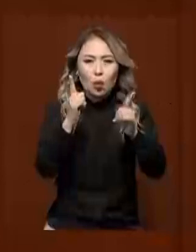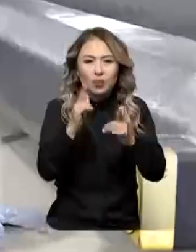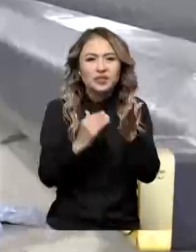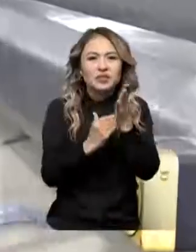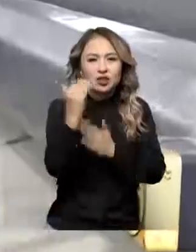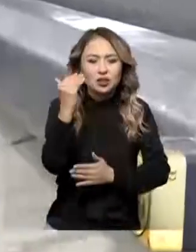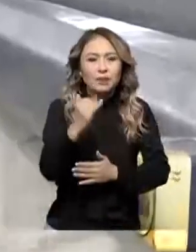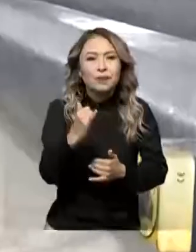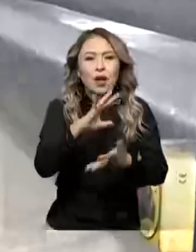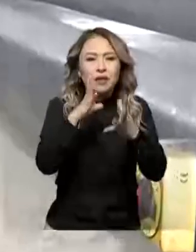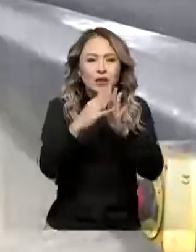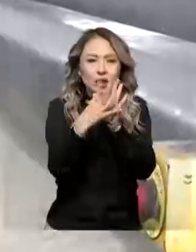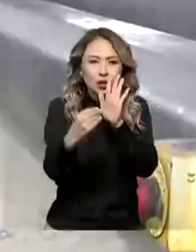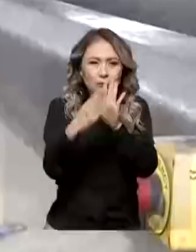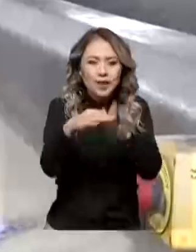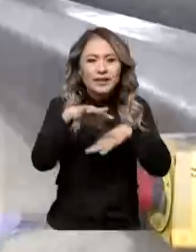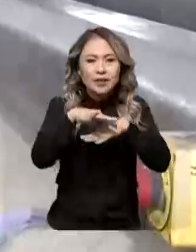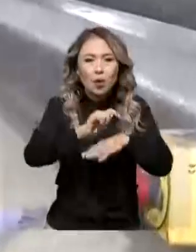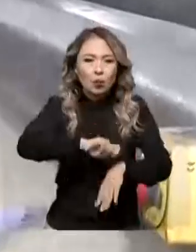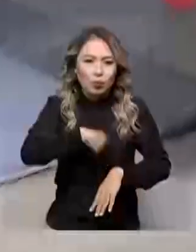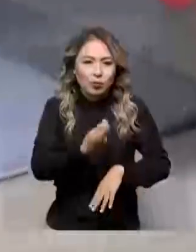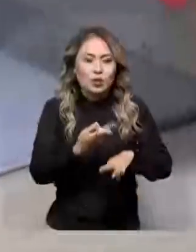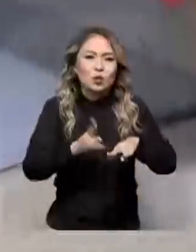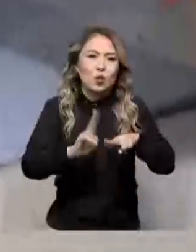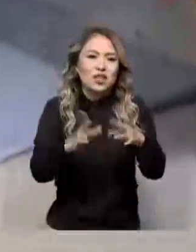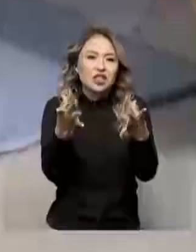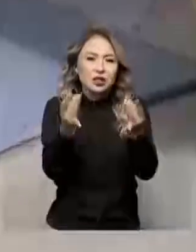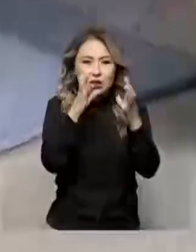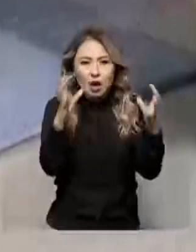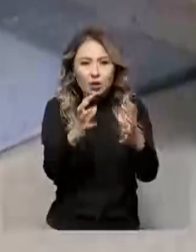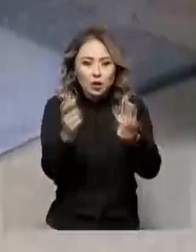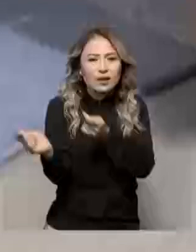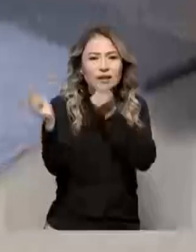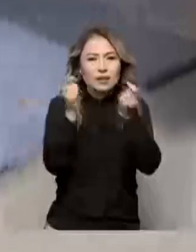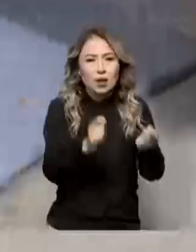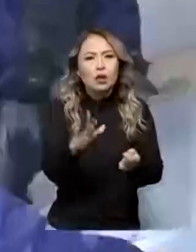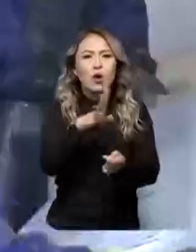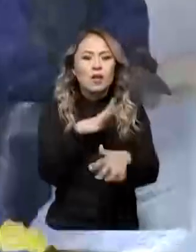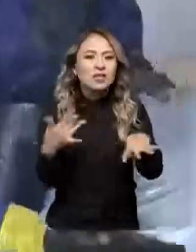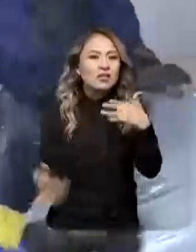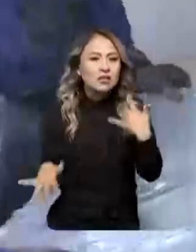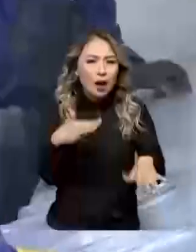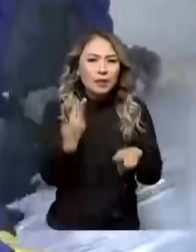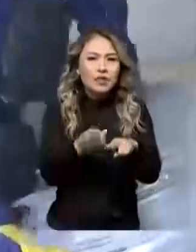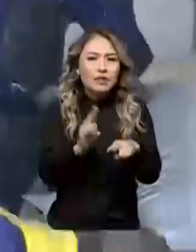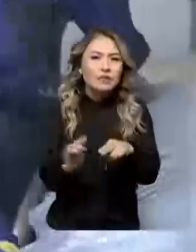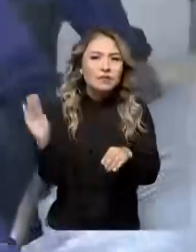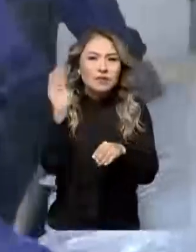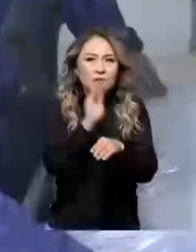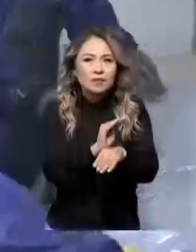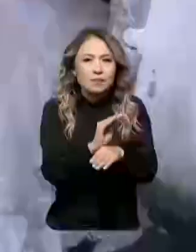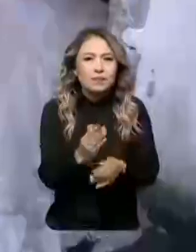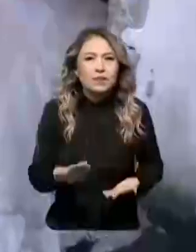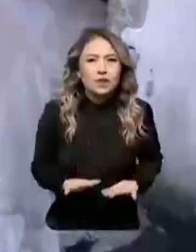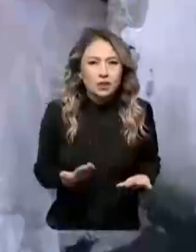жоғары. Малдың жүні мен терісі ысырап болып жатыр. Шикізатты сақтау мен тасымалдау жүйесі ақсап тұр. Салдарынан былтыр шаруалар 42